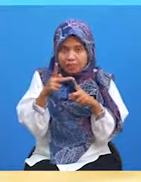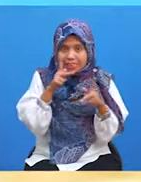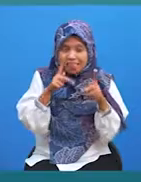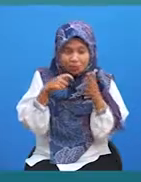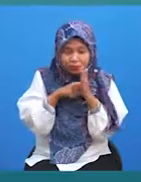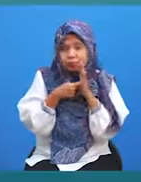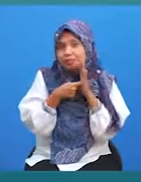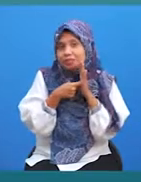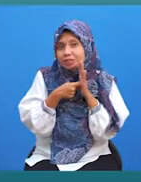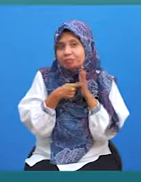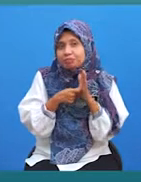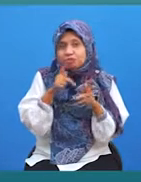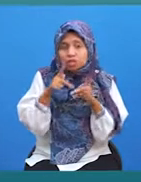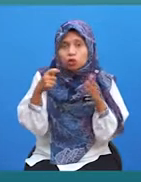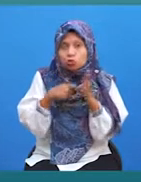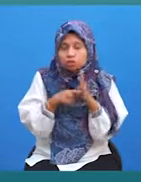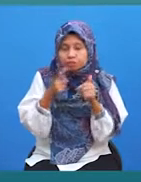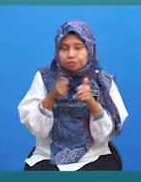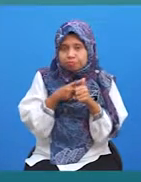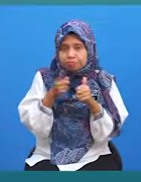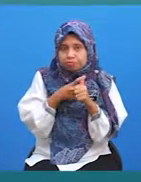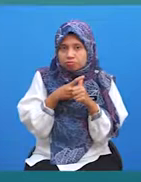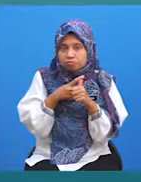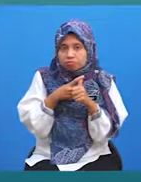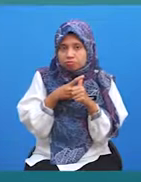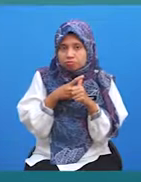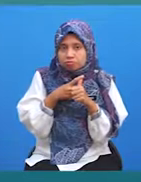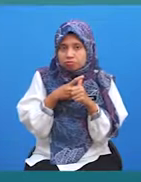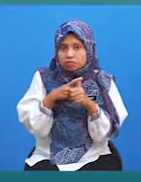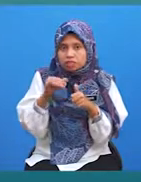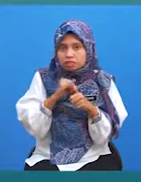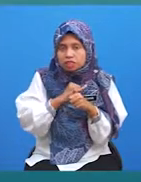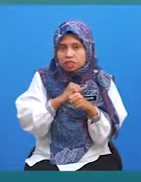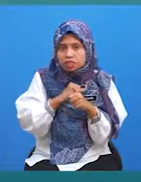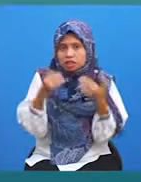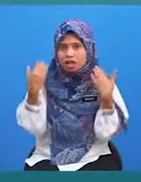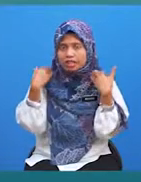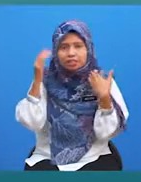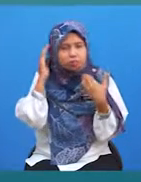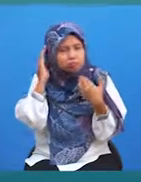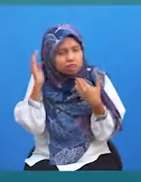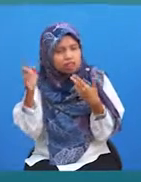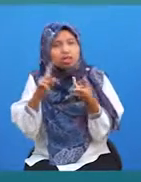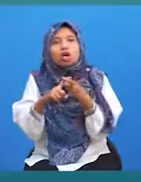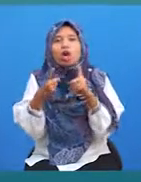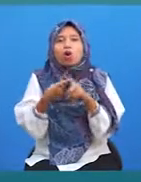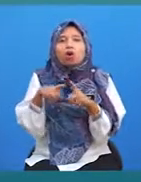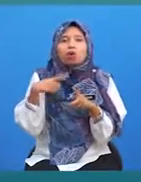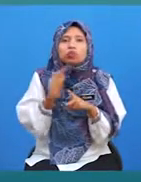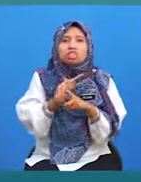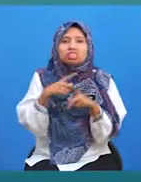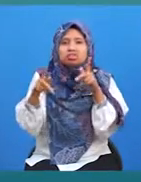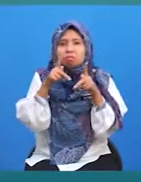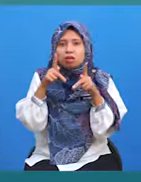kuncinya. Kata kunci yang pertama ialah, saya ada mendengar kawan-kawan kita berkata